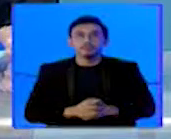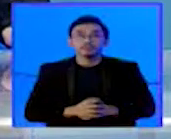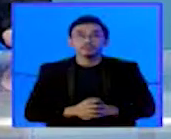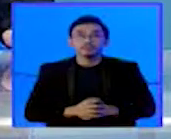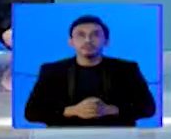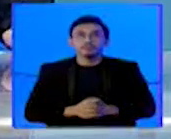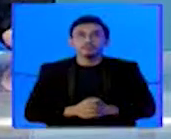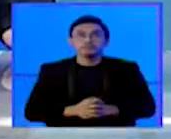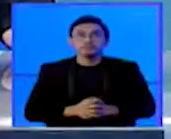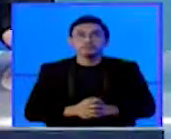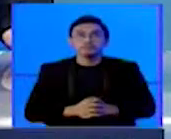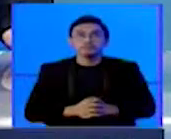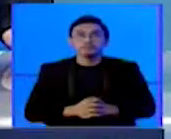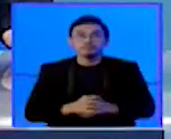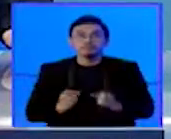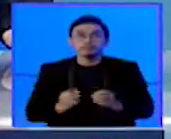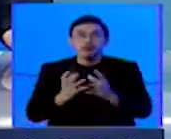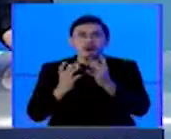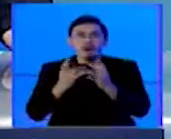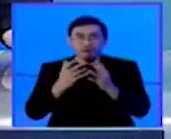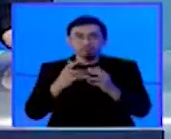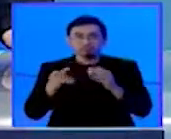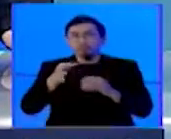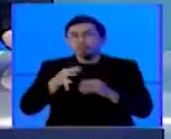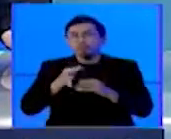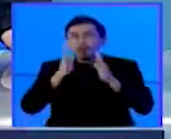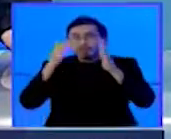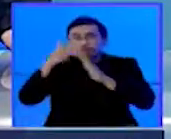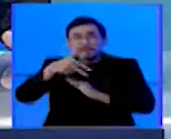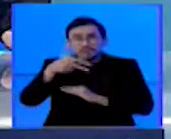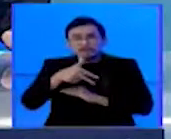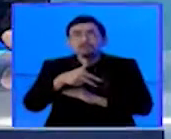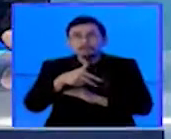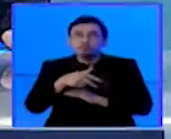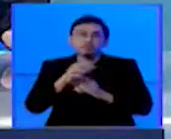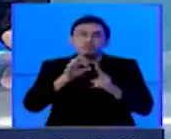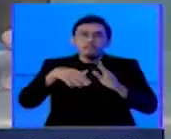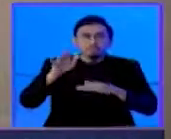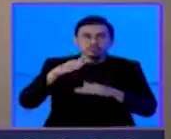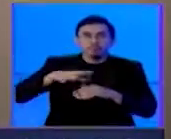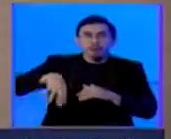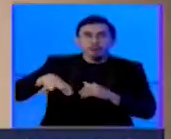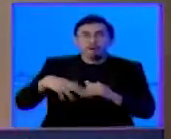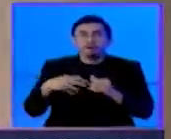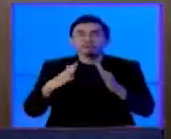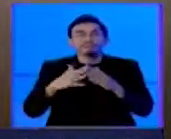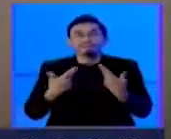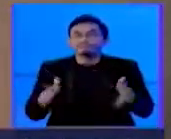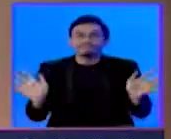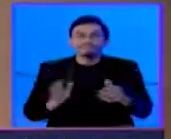Hai besar kebakaran hebat belasan rumah di kota Makasar Sulawesi Selatan hangus terbakar sementara puluhan kepala keluarga kehilangan tempat